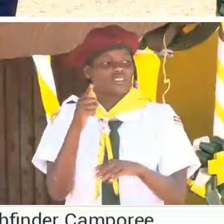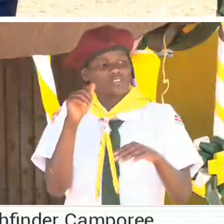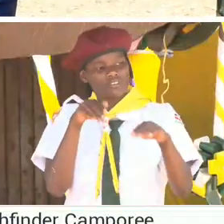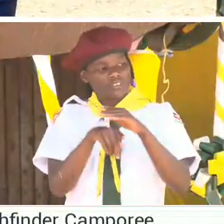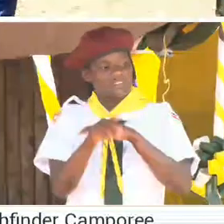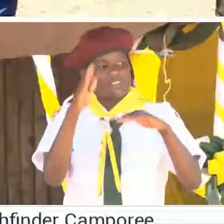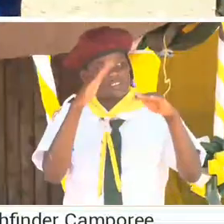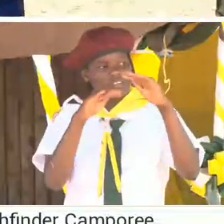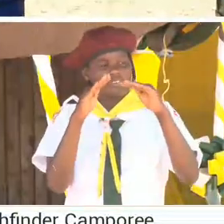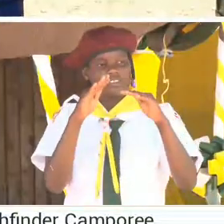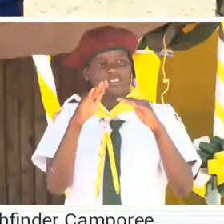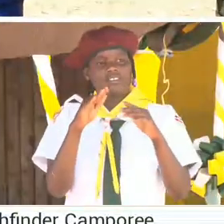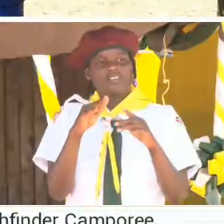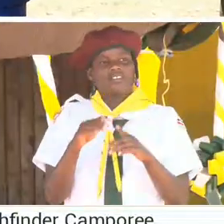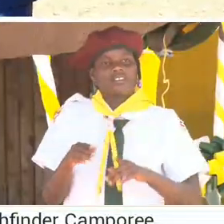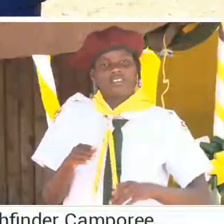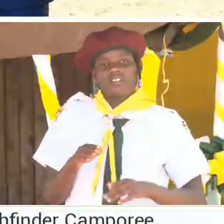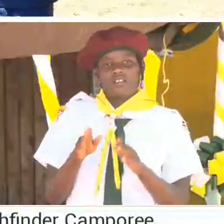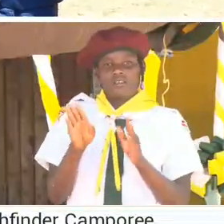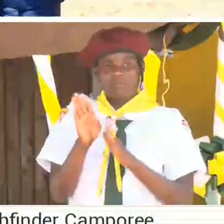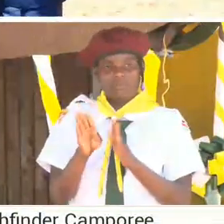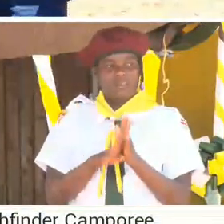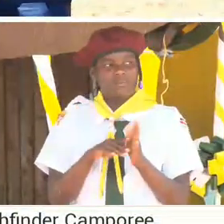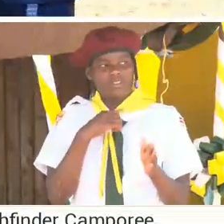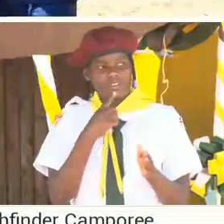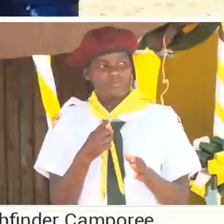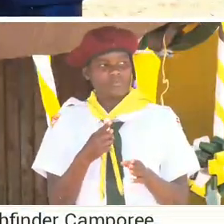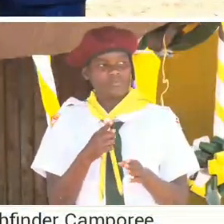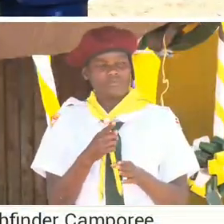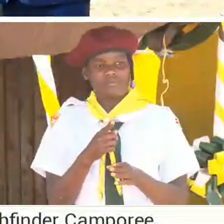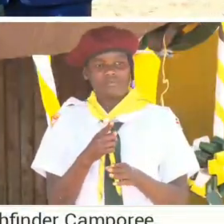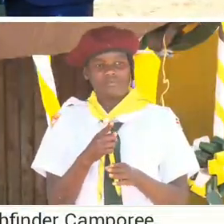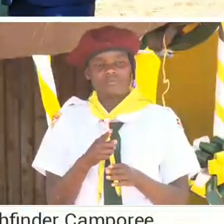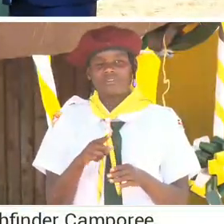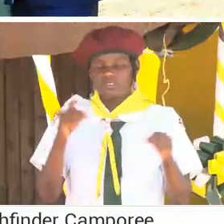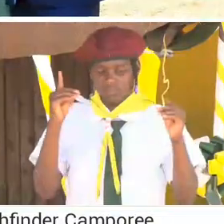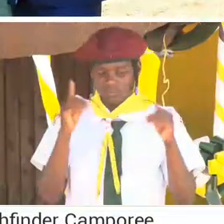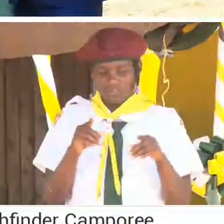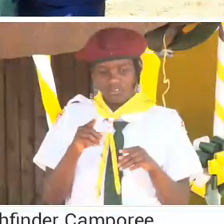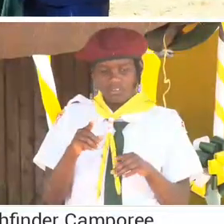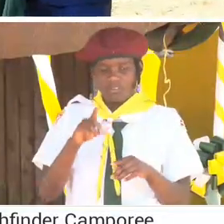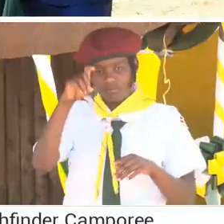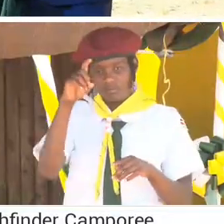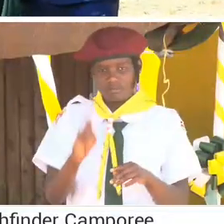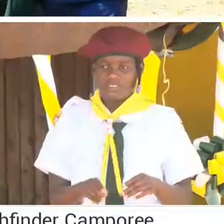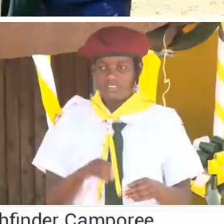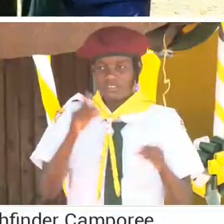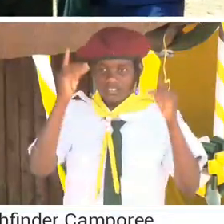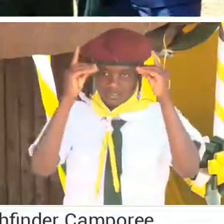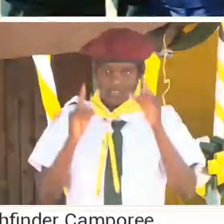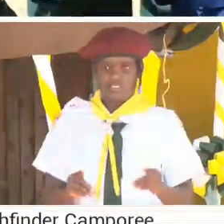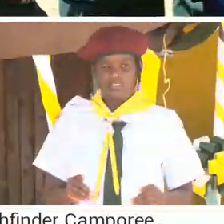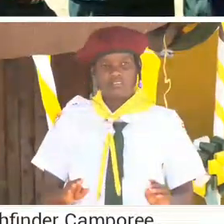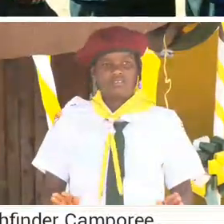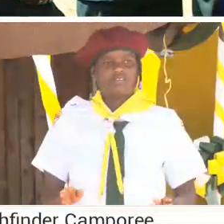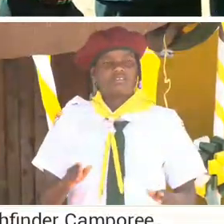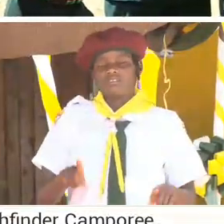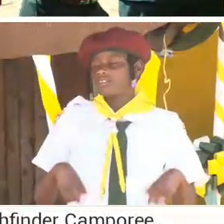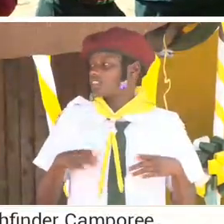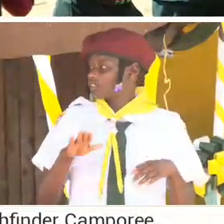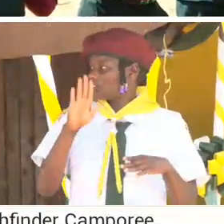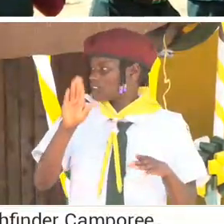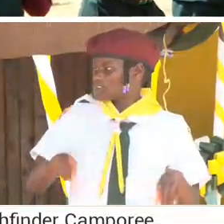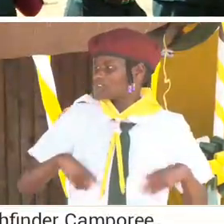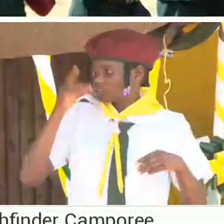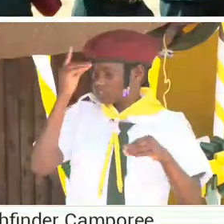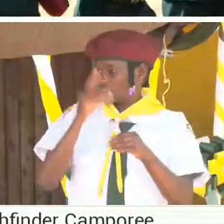mbinguni, neno la Bwana linasema waziwazi, ni lazima uamue kutoa maisha yako kwa Yesu. Ni lazima